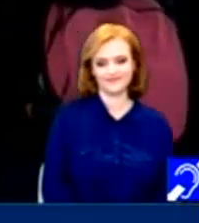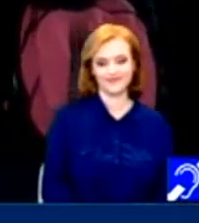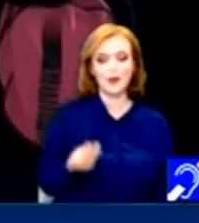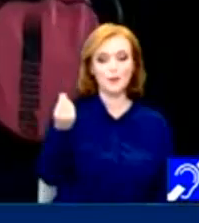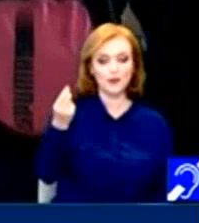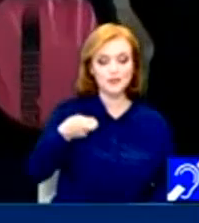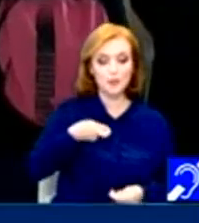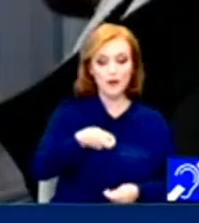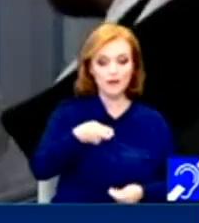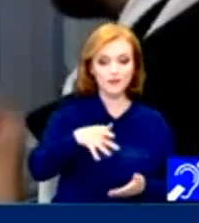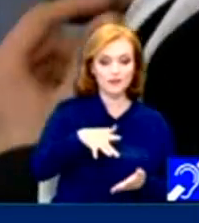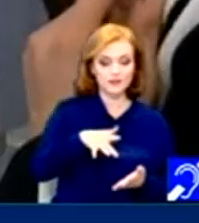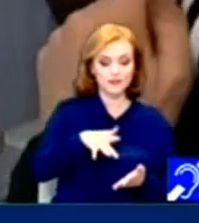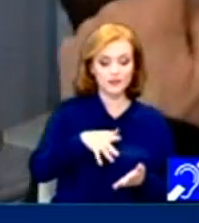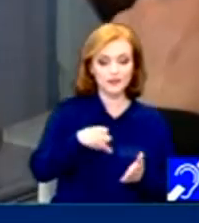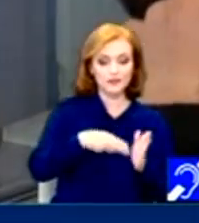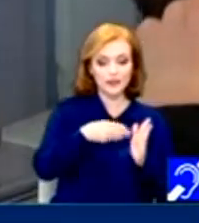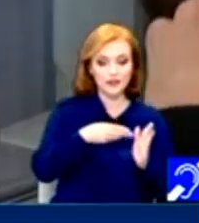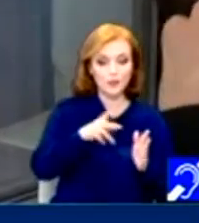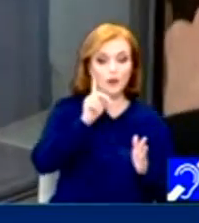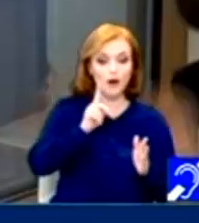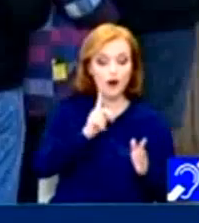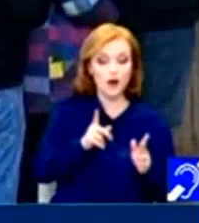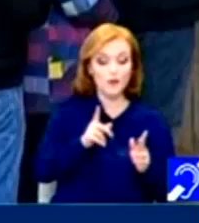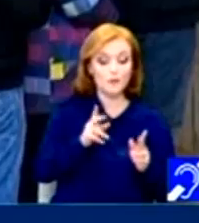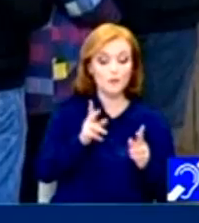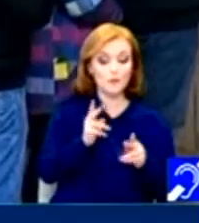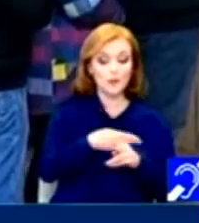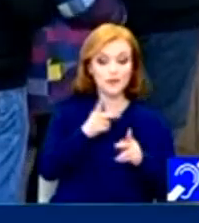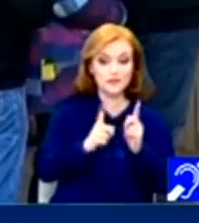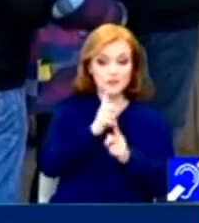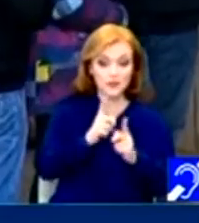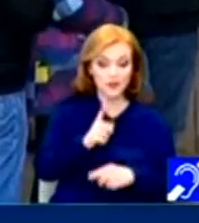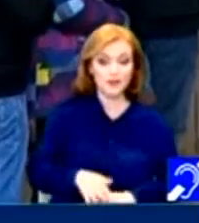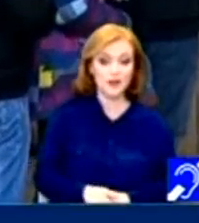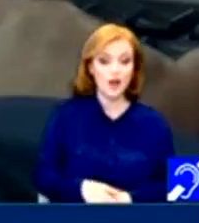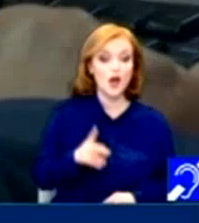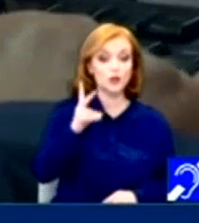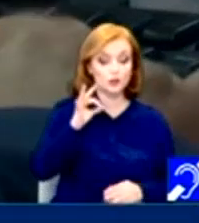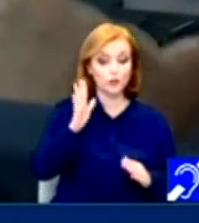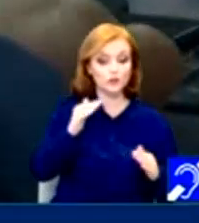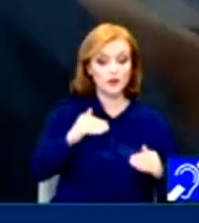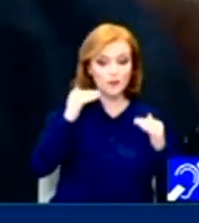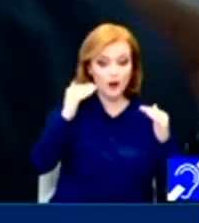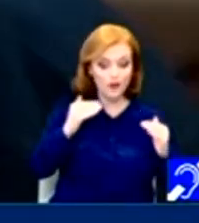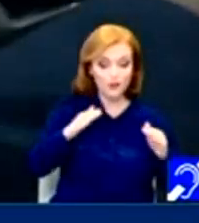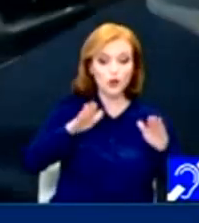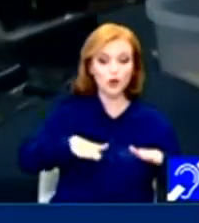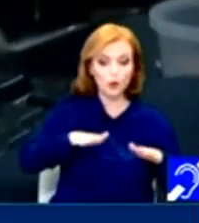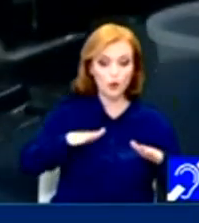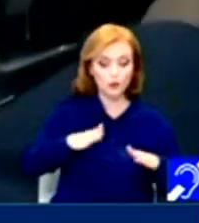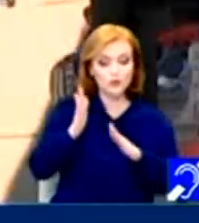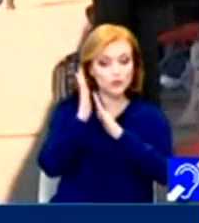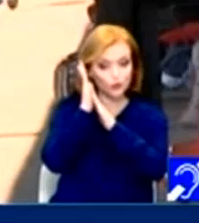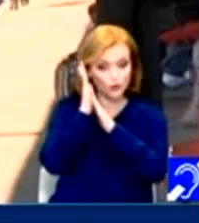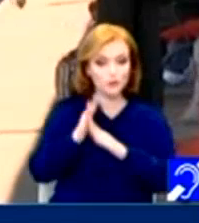Prețul biletelor de tren rămâne neschimbat, cel puțin pe moment. Se scumpesc însă locurile rezervate în compartimente. CFR Călători a stabilit